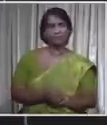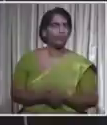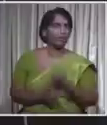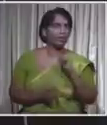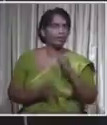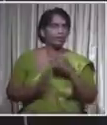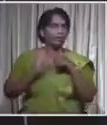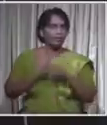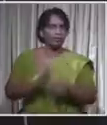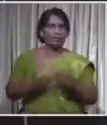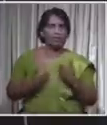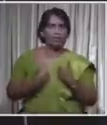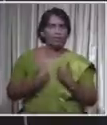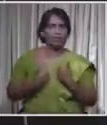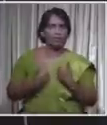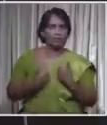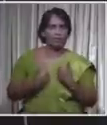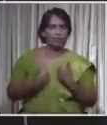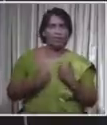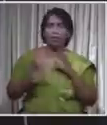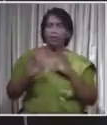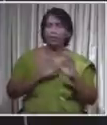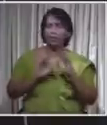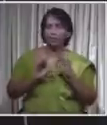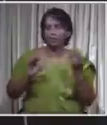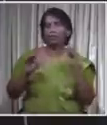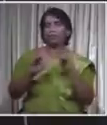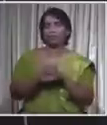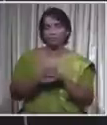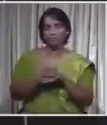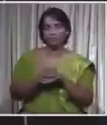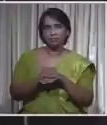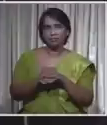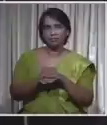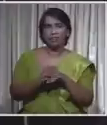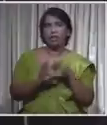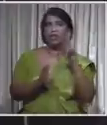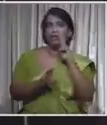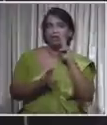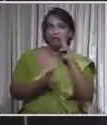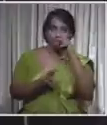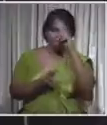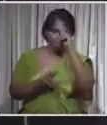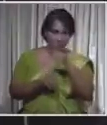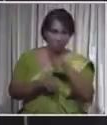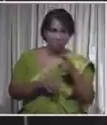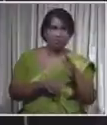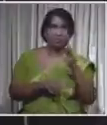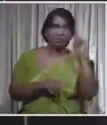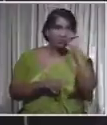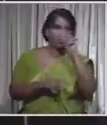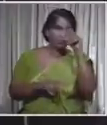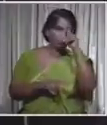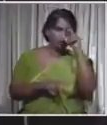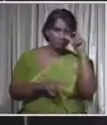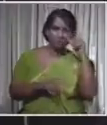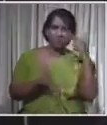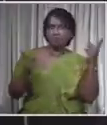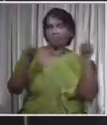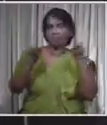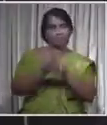වෙච්ච අසාධාරණේ යාපාලනේ ආවා රනිල් වික්‍රමසිංහ මහත්තයයි සිරිසේන මහත්තයයි ආණ්ඩු